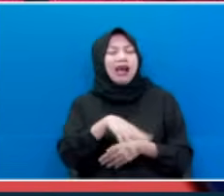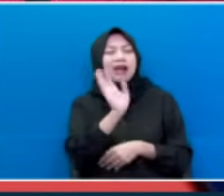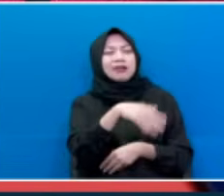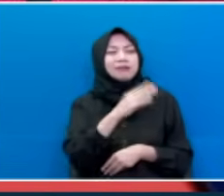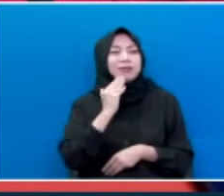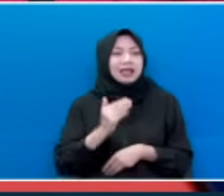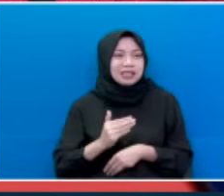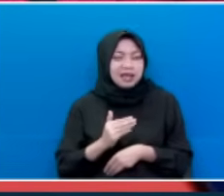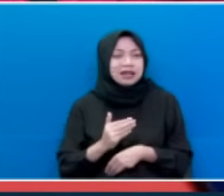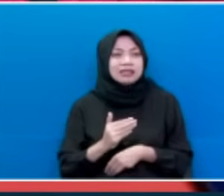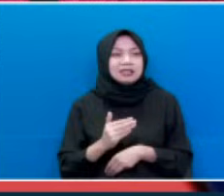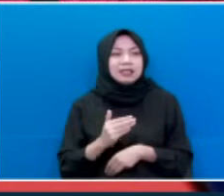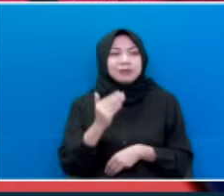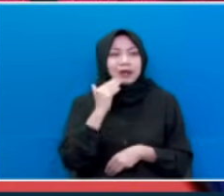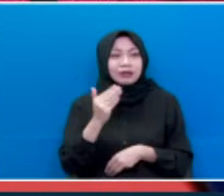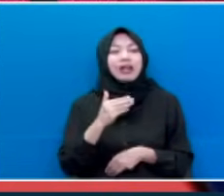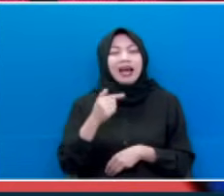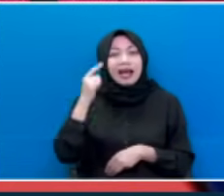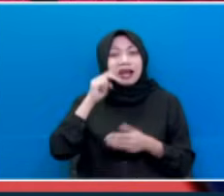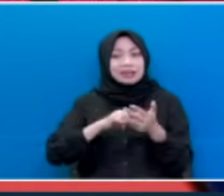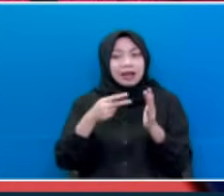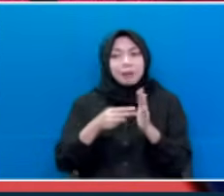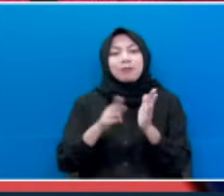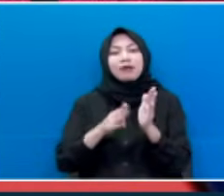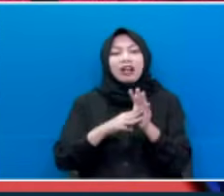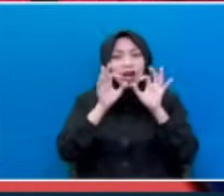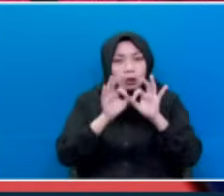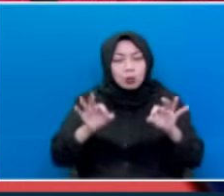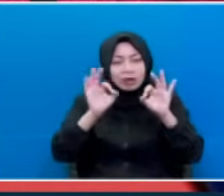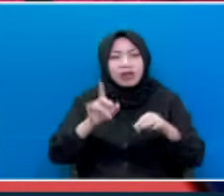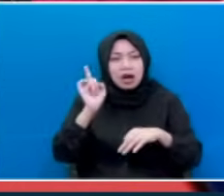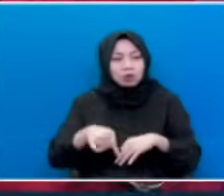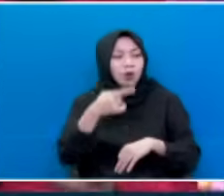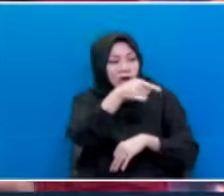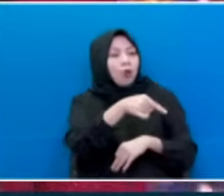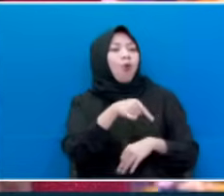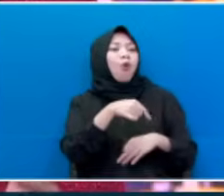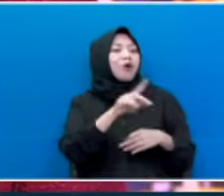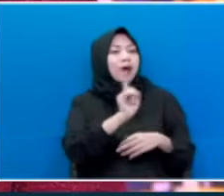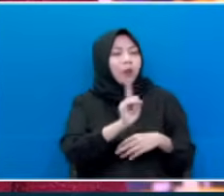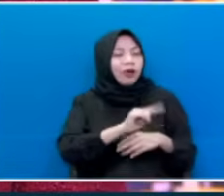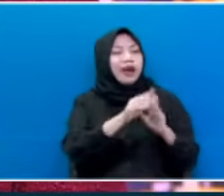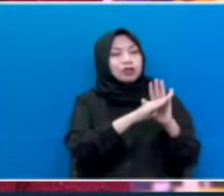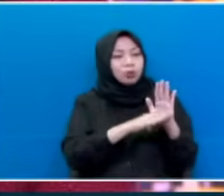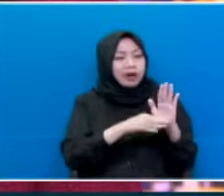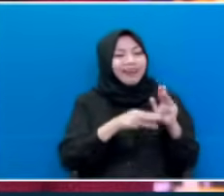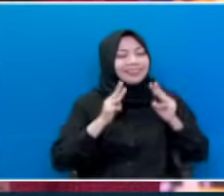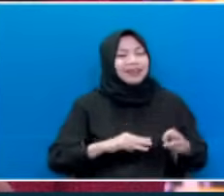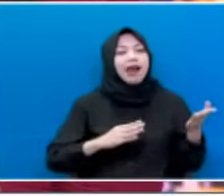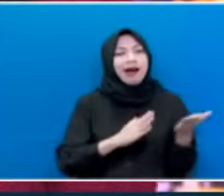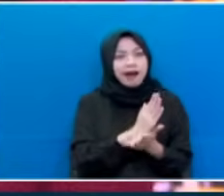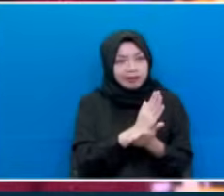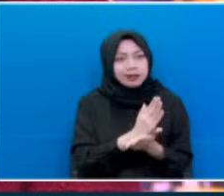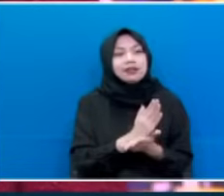Nah problemnya kan mengedukasi lagi ini I mengedukasi agar kemudian melihat betul Bagaimana visi misi yang menjadi terpenting ketika memilih